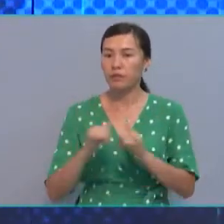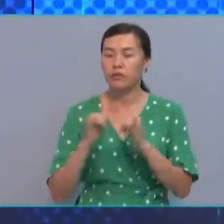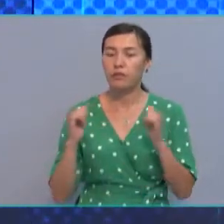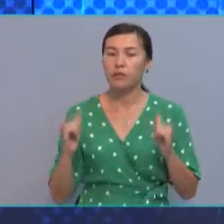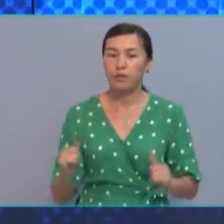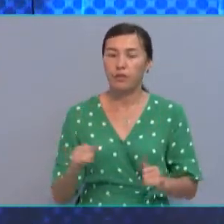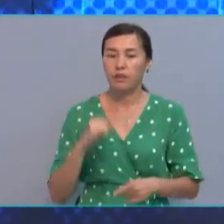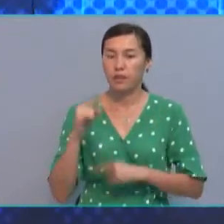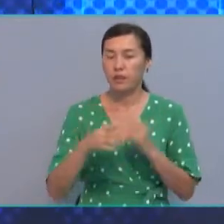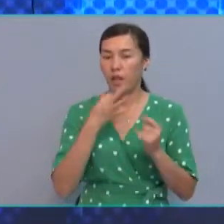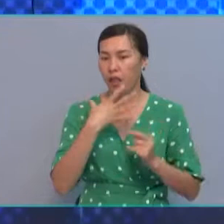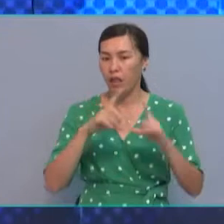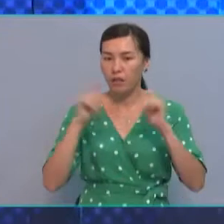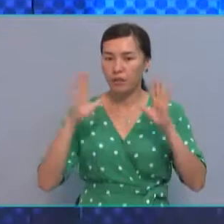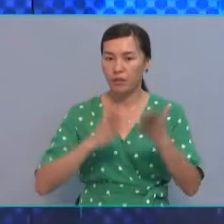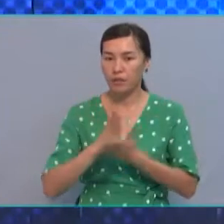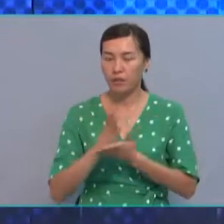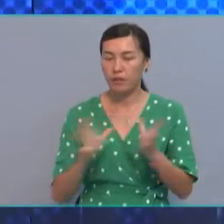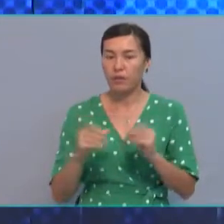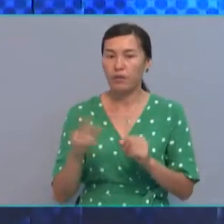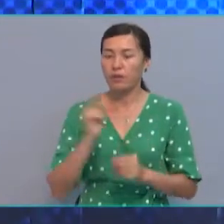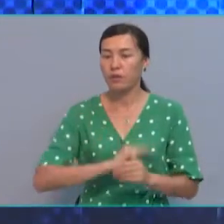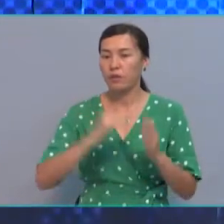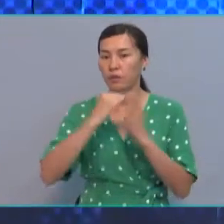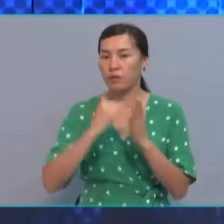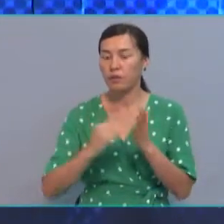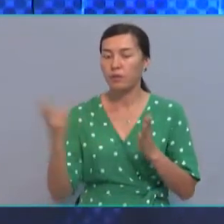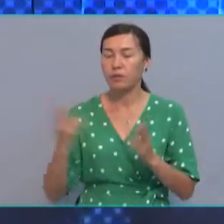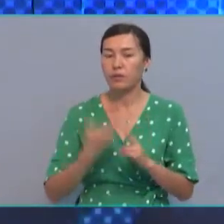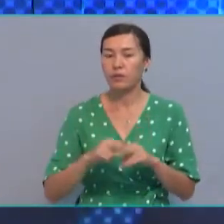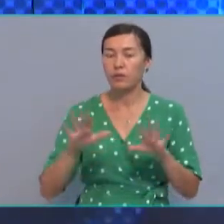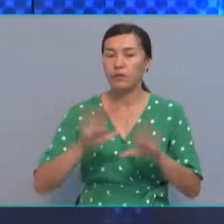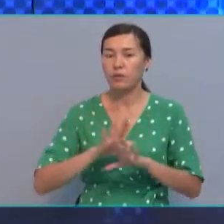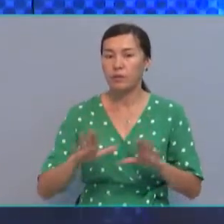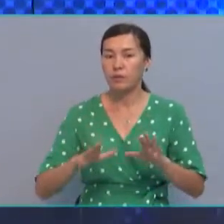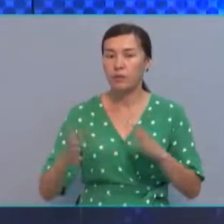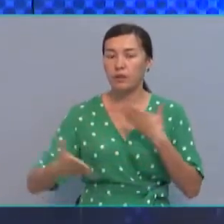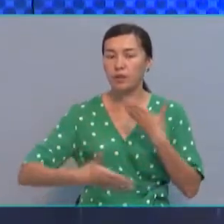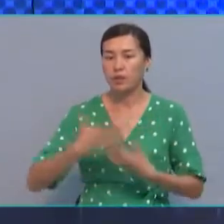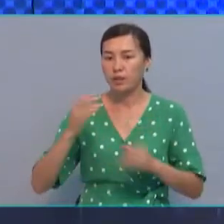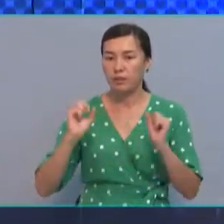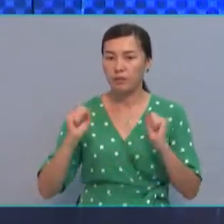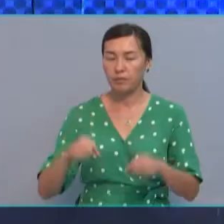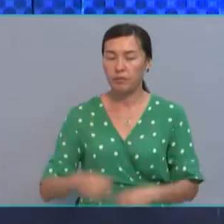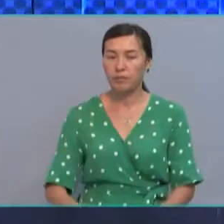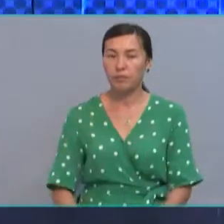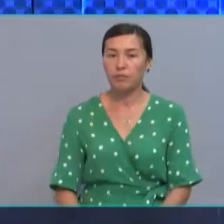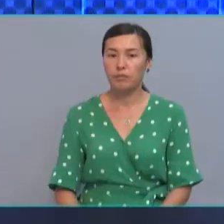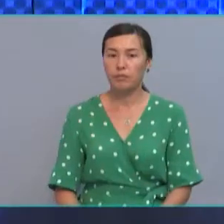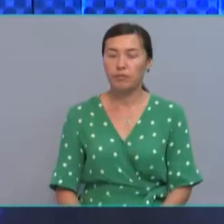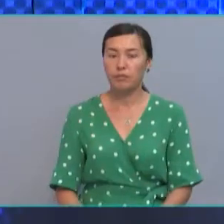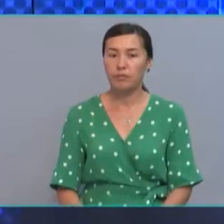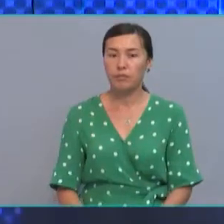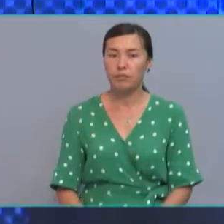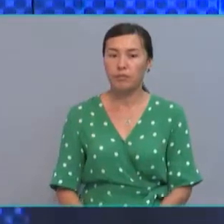арттырады. Енді кез келген мекеме қызметкермен ұжымдық шарт жасау қажет. Олай болмаған жағдайда жазаға тартылады. Тақырыпты тілші